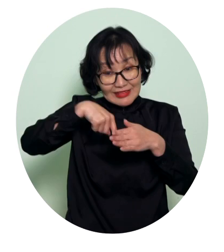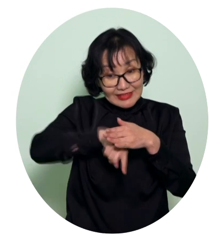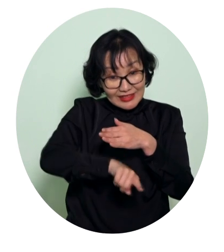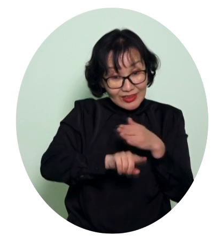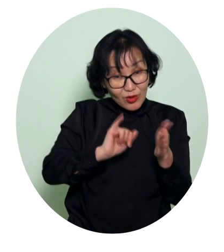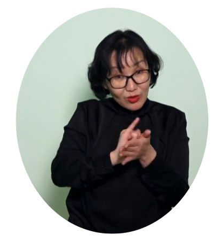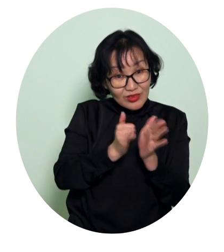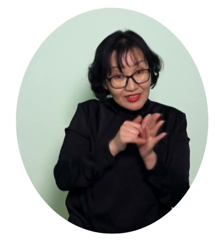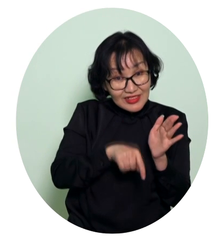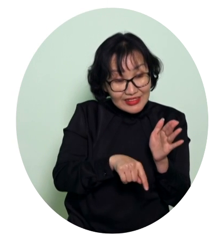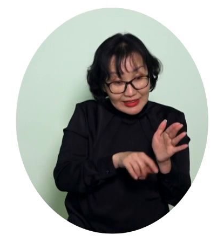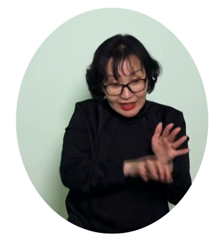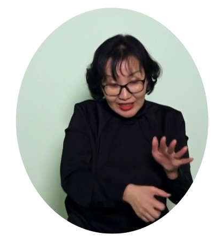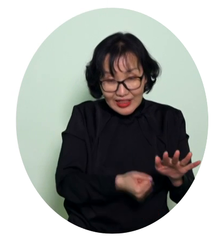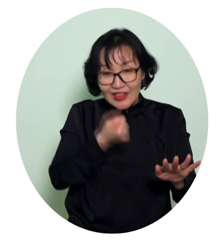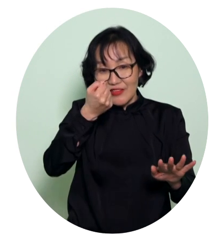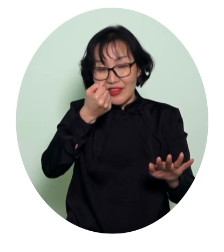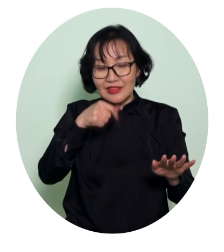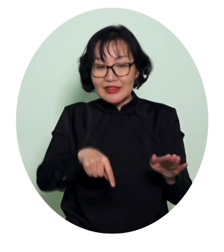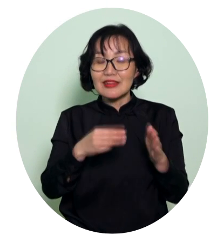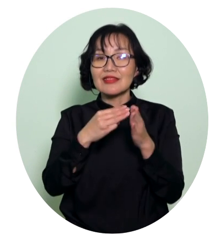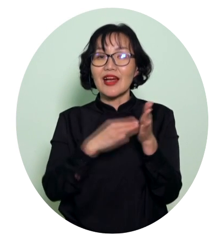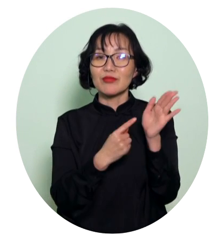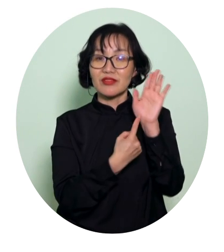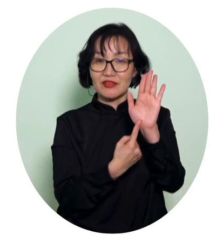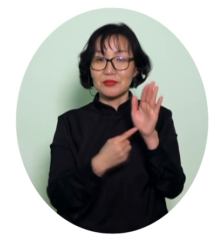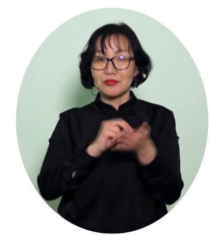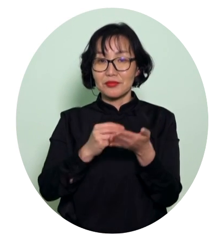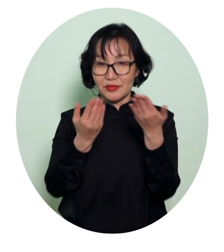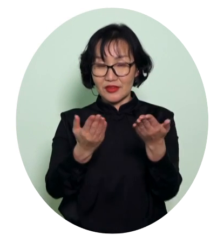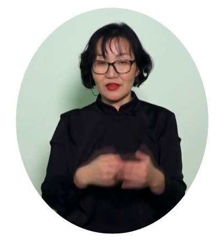Даалт санааг илэрхийлж байгаа үгсийг тайлбарлан бичих юм.